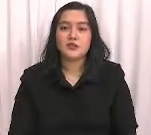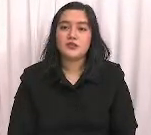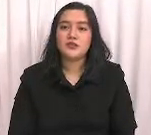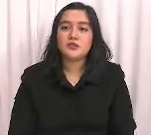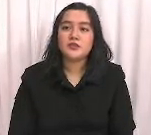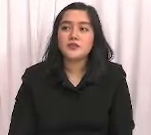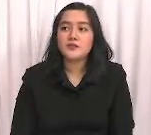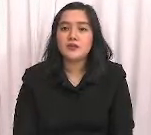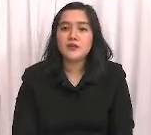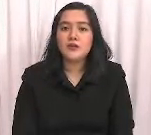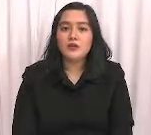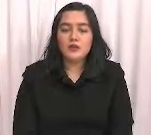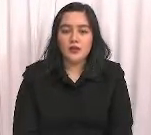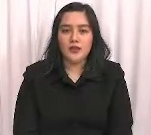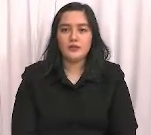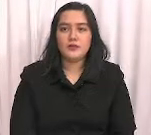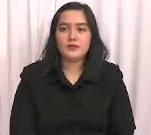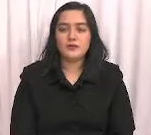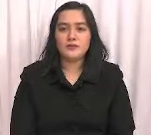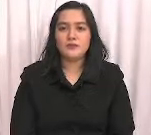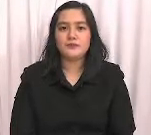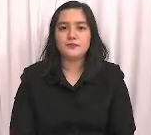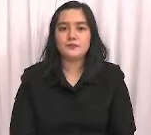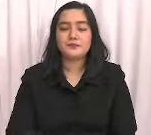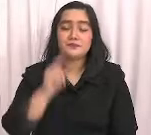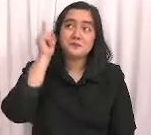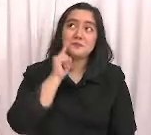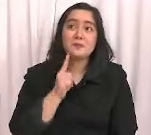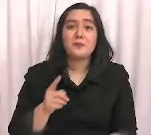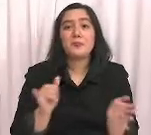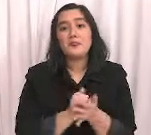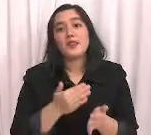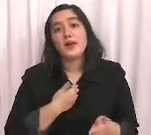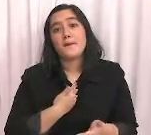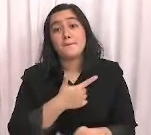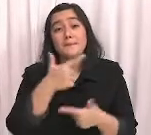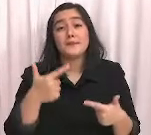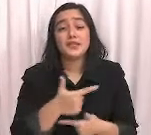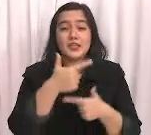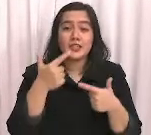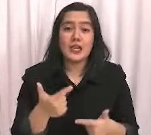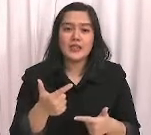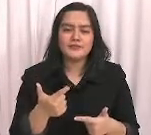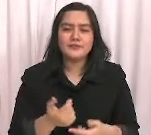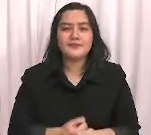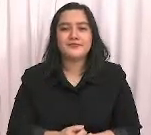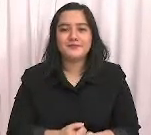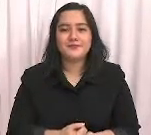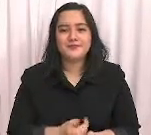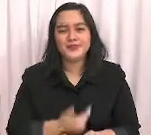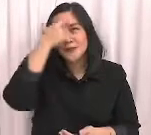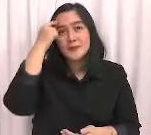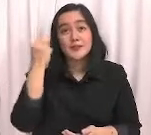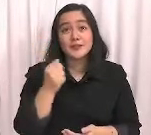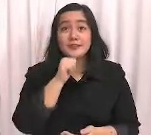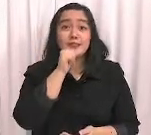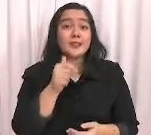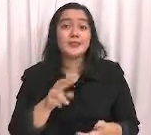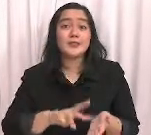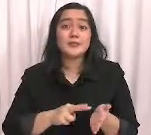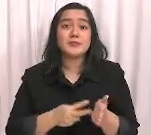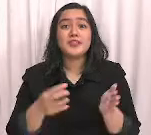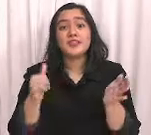Actually, natuwa ako, sir, dahil hindi ibig sabihin na matagal na kami mag-asawa, conform na kami kung